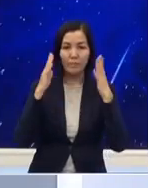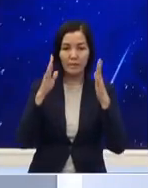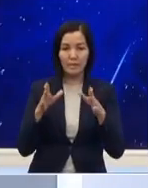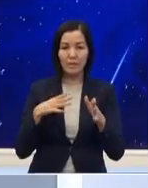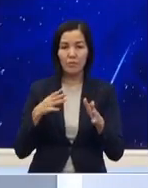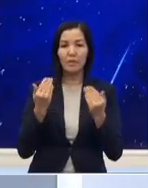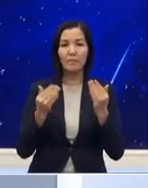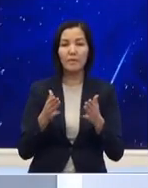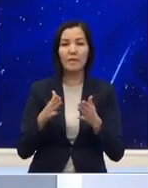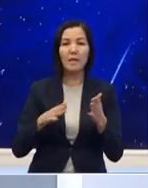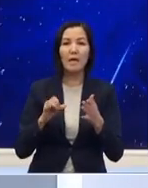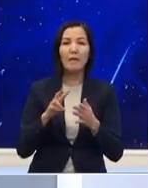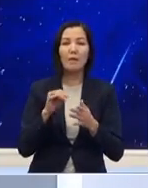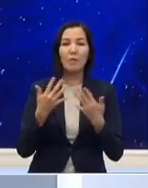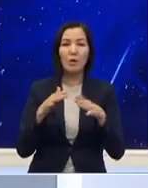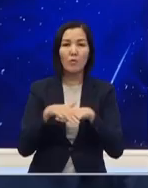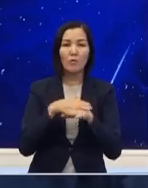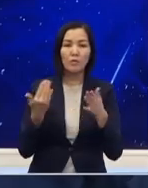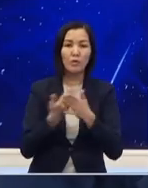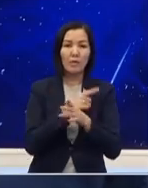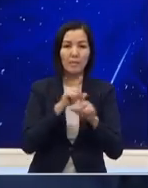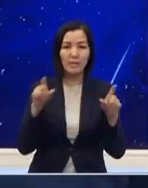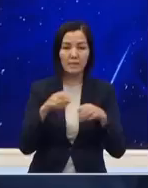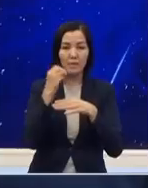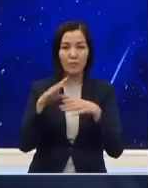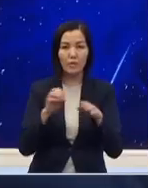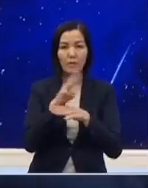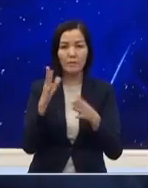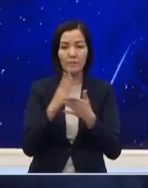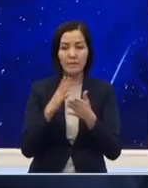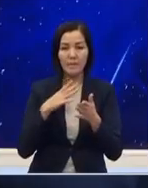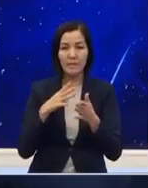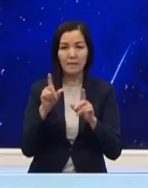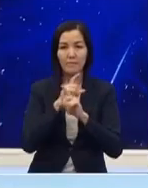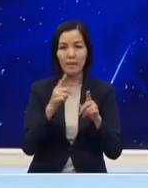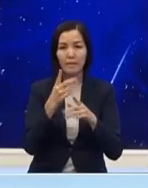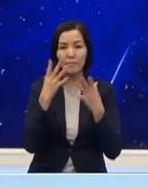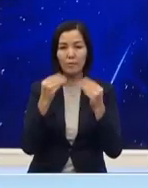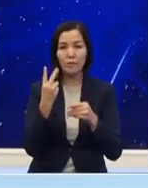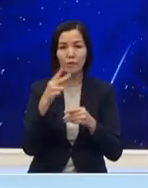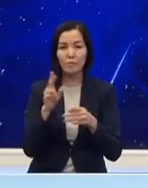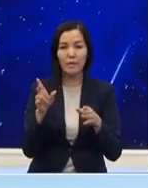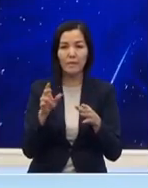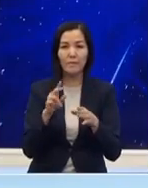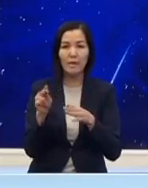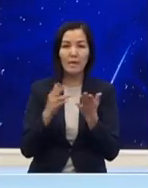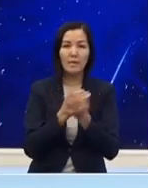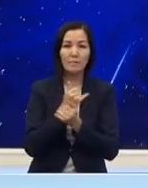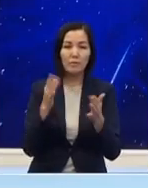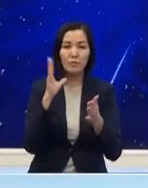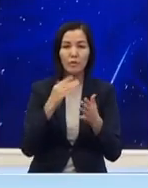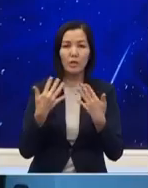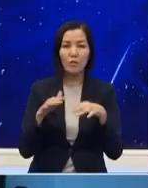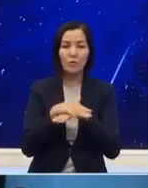аударуда. Биыл Айнаулақ ауылының тұрғындары жаңа медициналық орталықпен қамтамасыз етілді. Мекеме күніне 20 адамды қабылдай алады. Мұнда ауыл